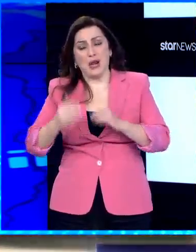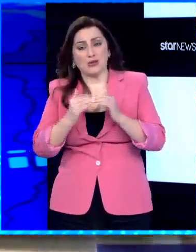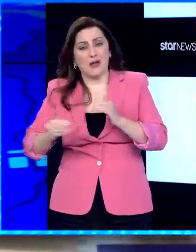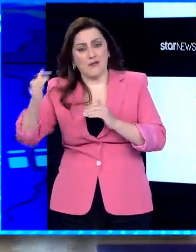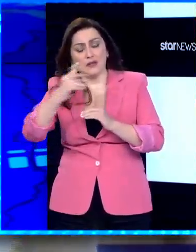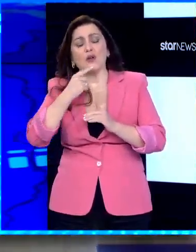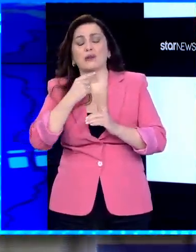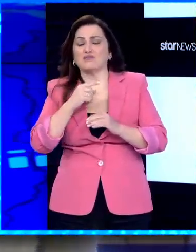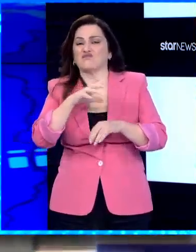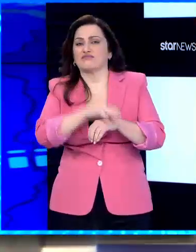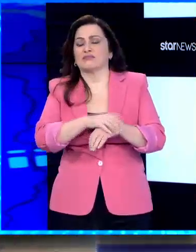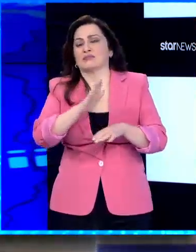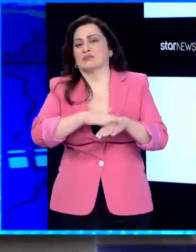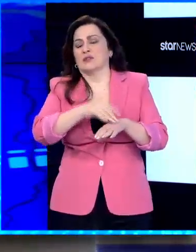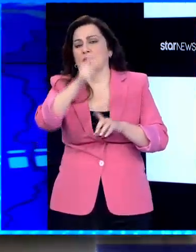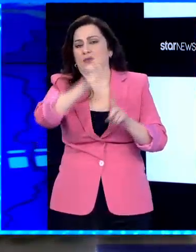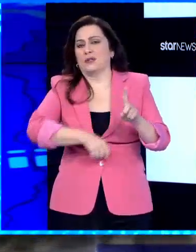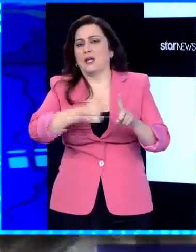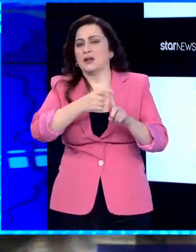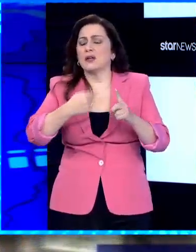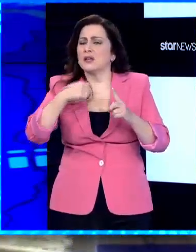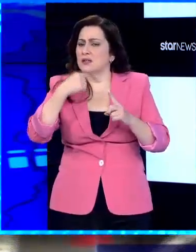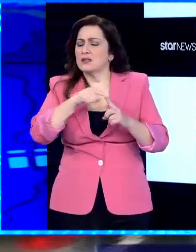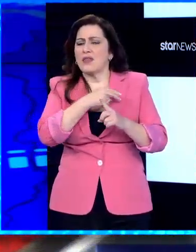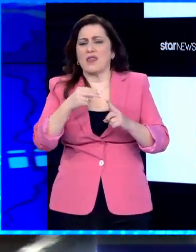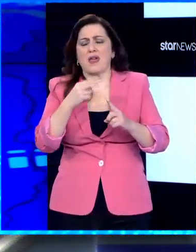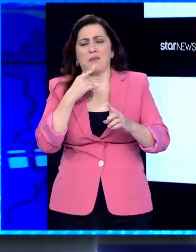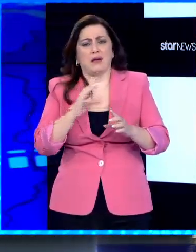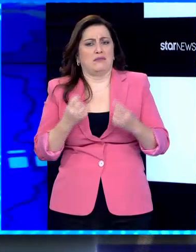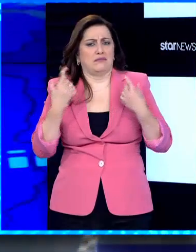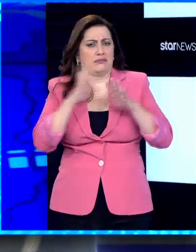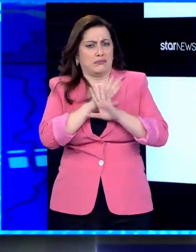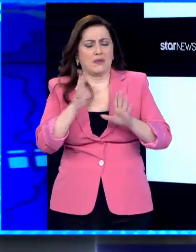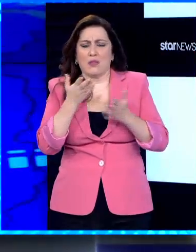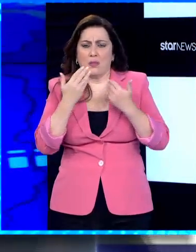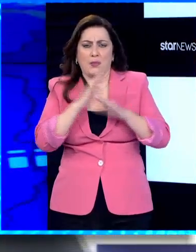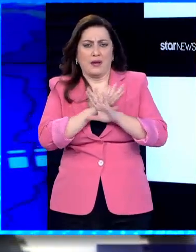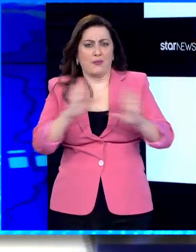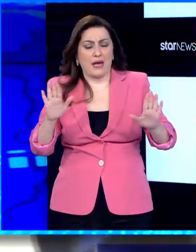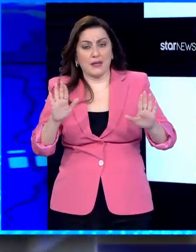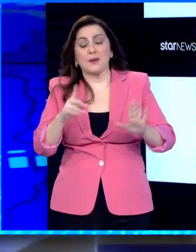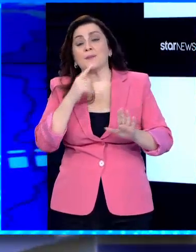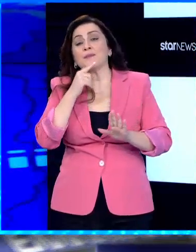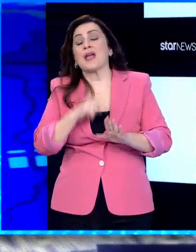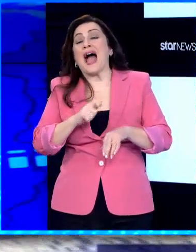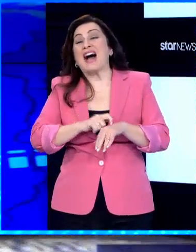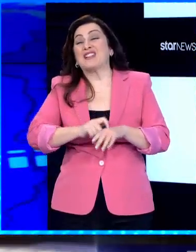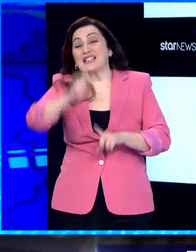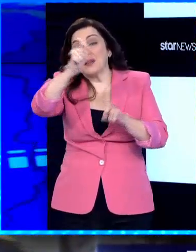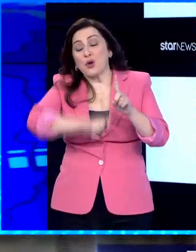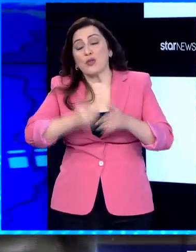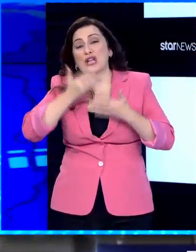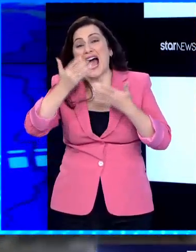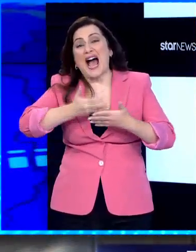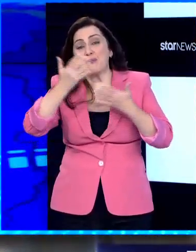ενώ απέρριψαν το ελαφρυντικό της μεταγενέστερης καλής συμπεριφοράς που ετήθηκε μέσω του συνηγόρου του. Στην απολογία του, ο